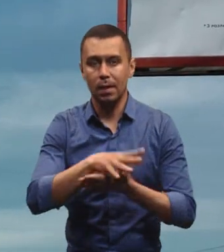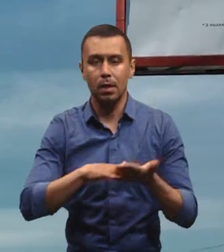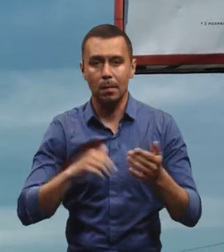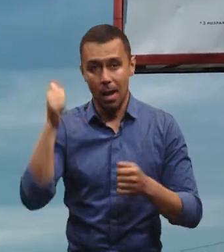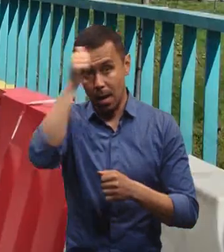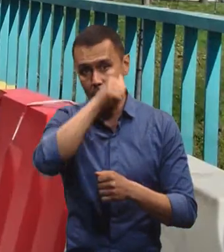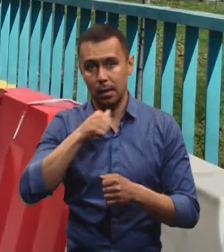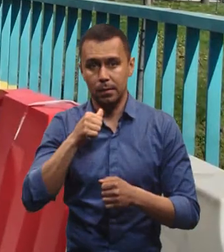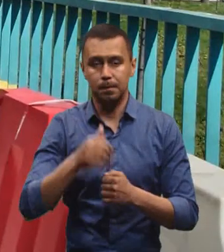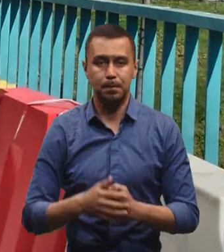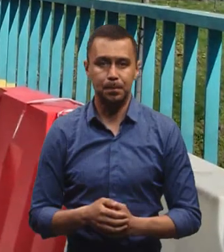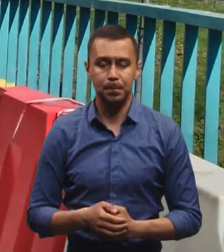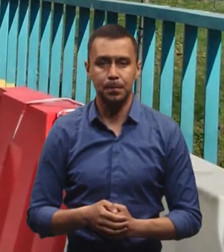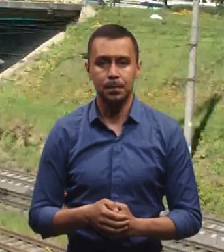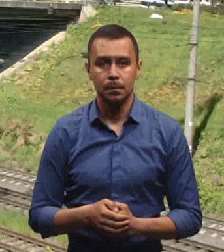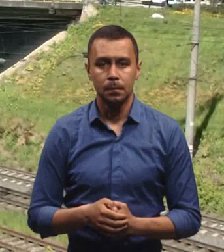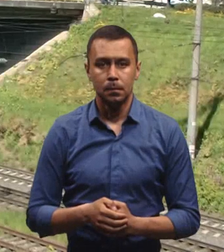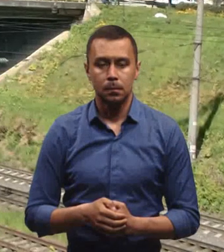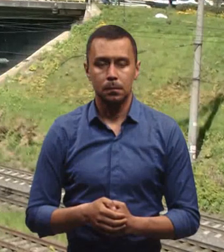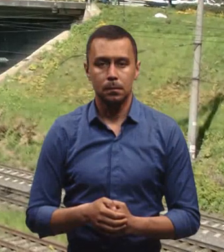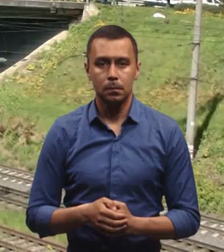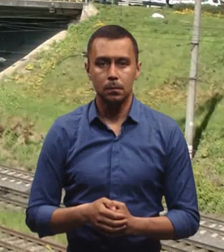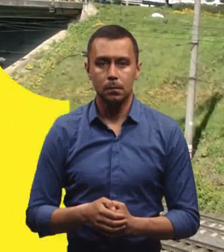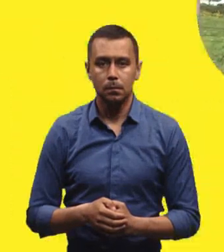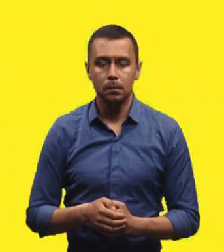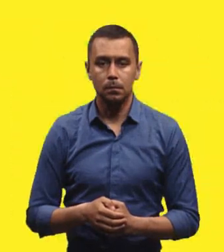рік. Наталя Сідова, Юрій Чорний, Суспільне новини, Хмельницький.